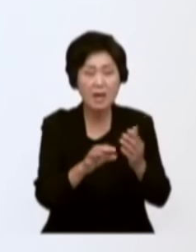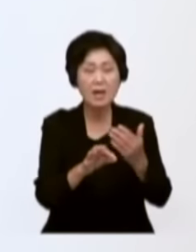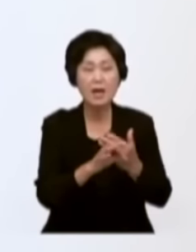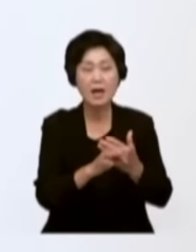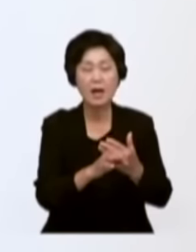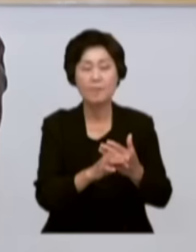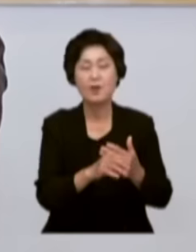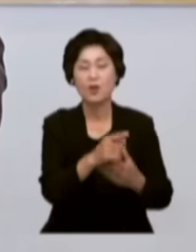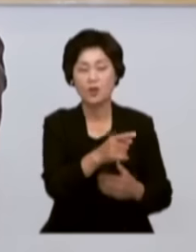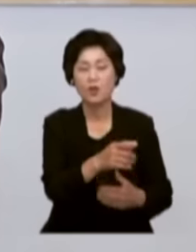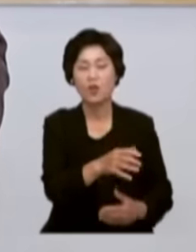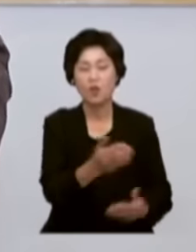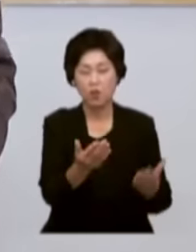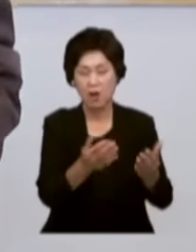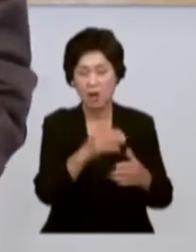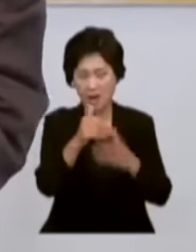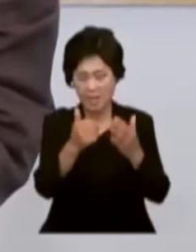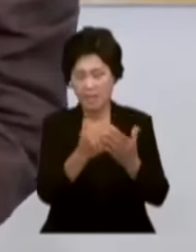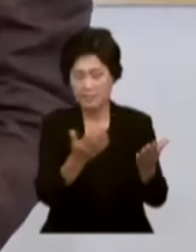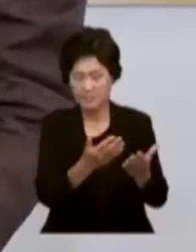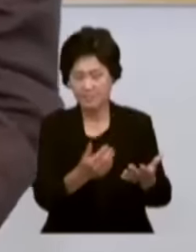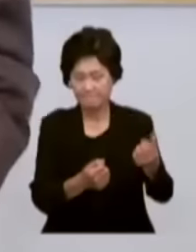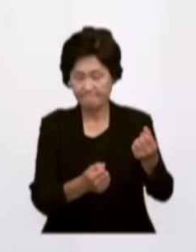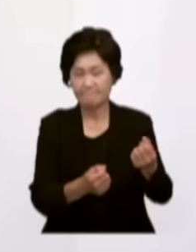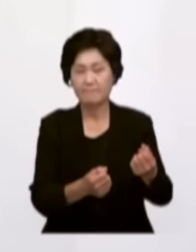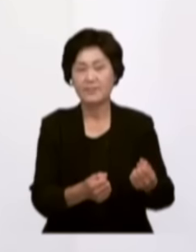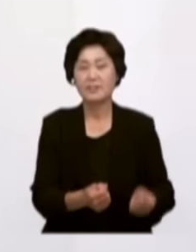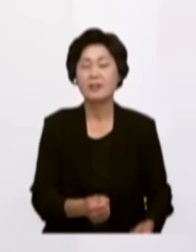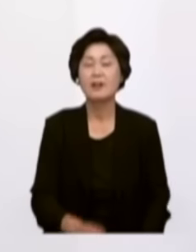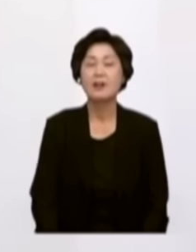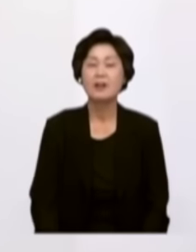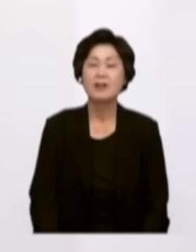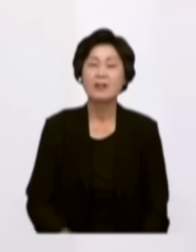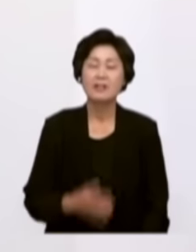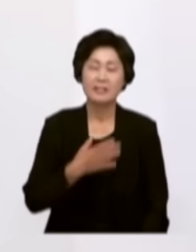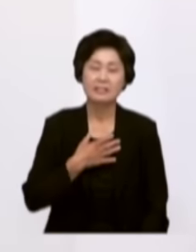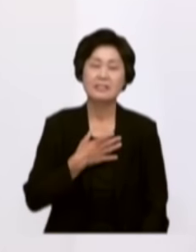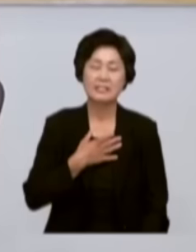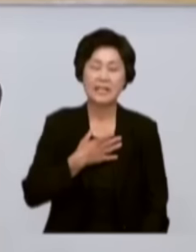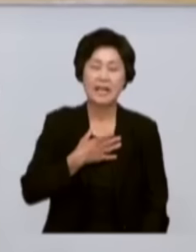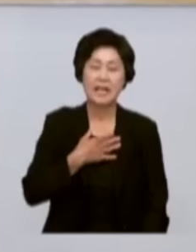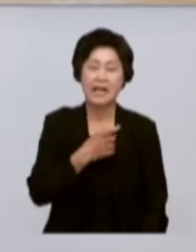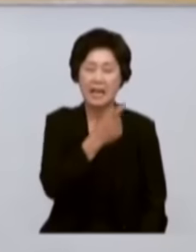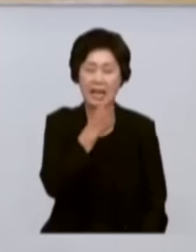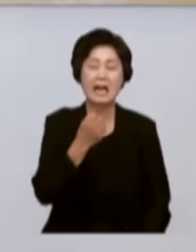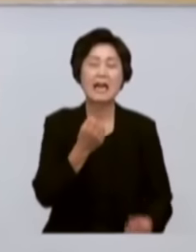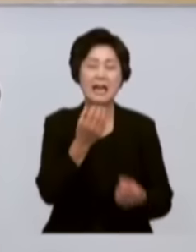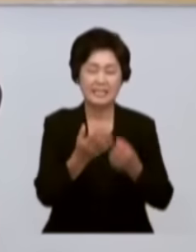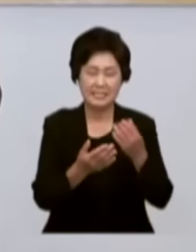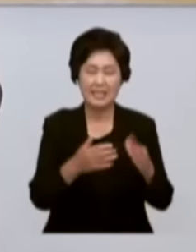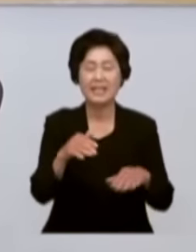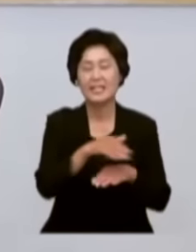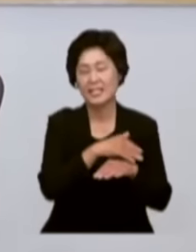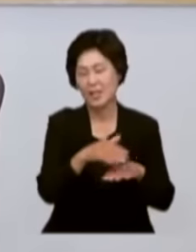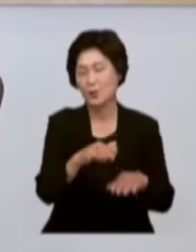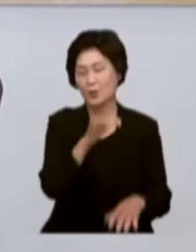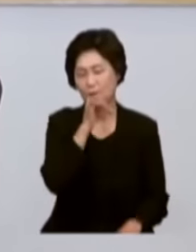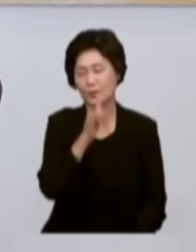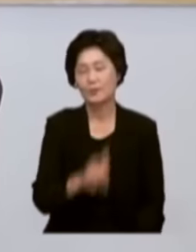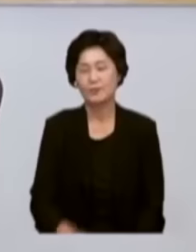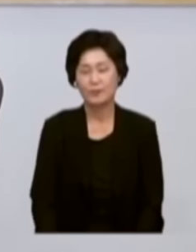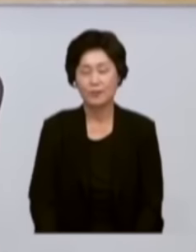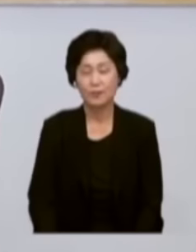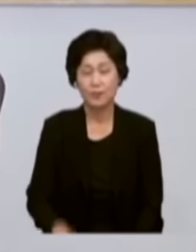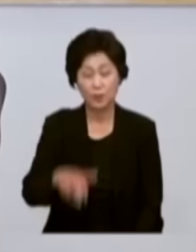많이 했어요. 그러셨구나. 그래서 무조건 그게 복 받는 거네. 예. 그래서 제가 조용구 씨는 그게 받는 거네. 아니 정말 주성민 목사님께서 항상